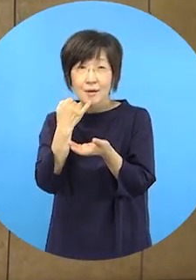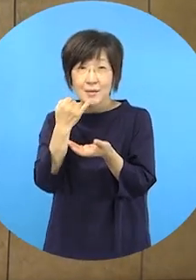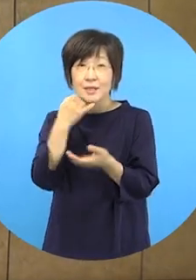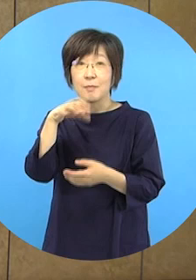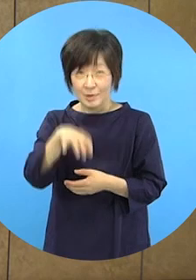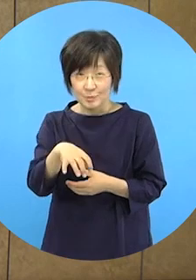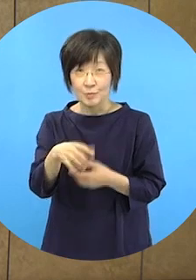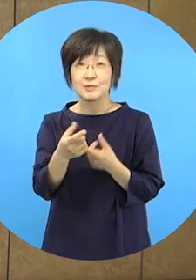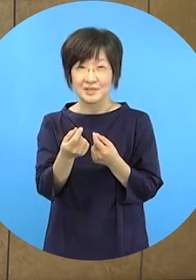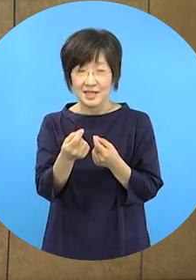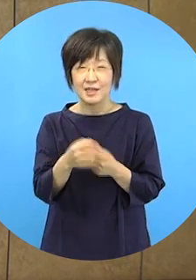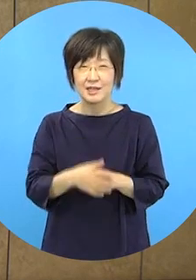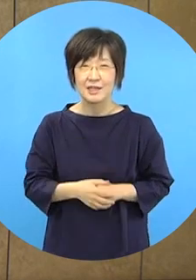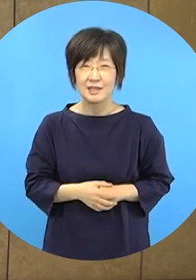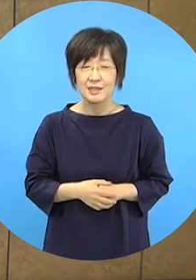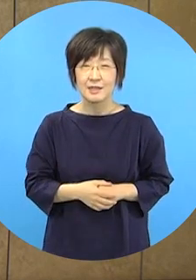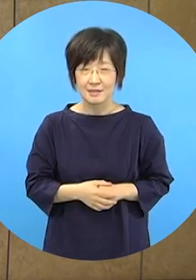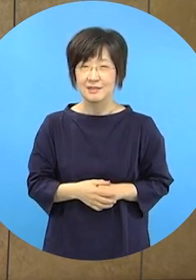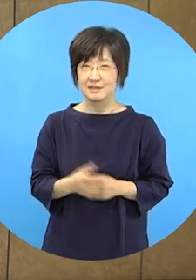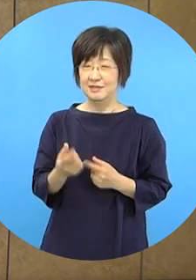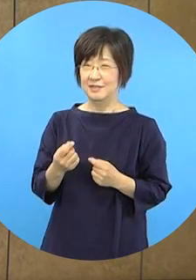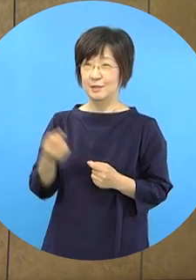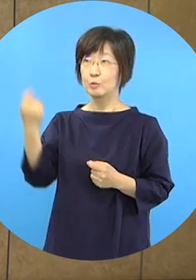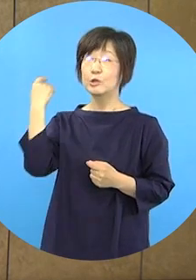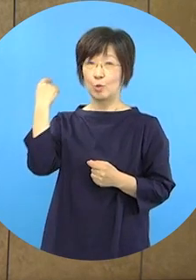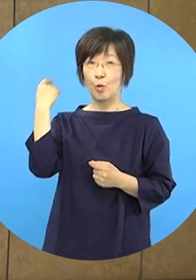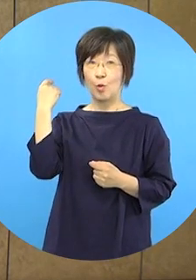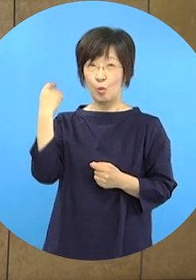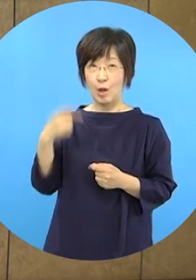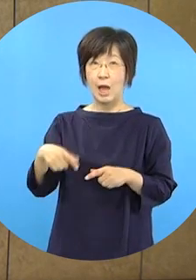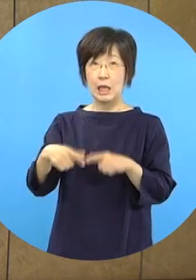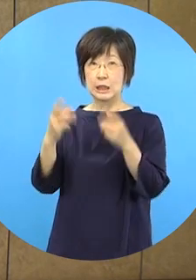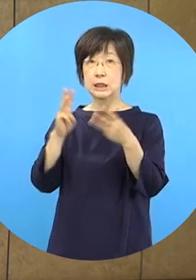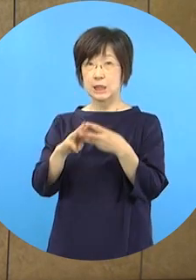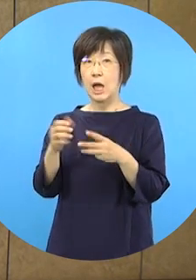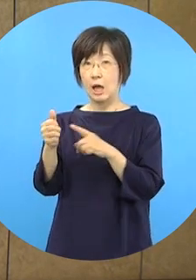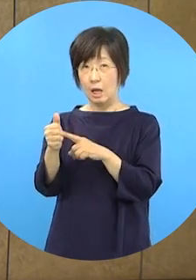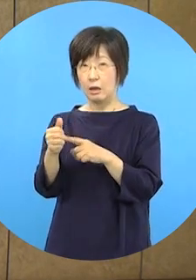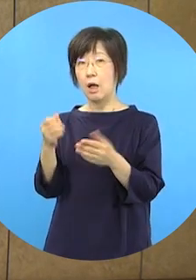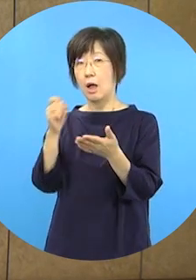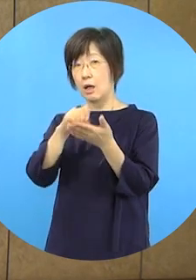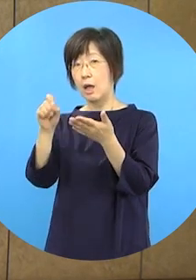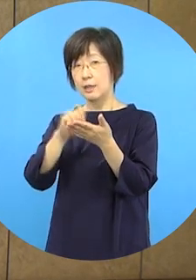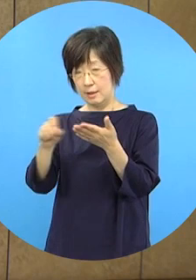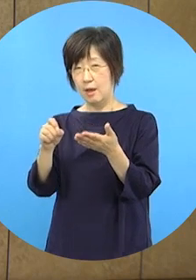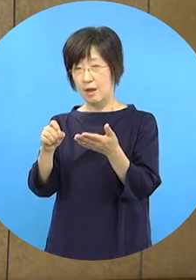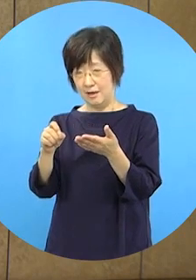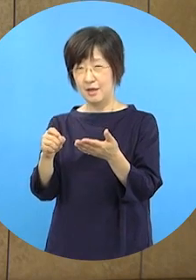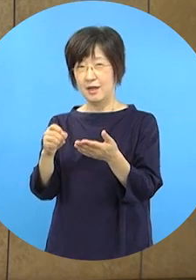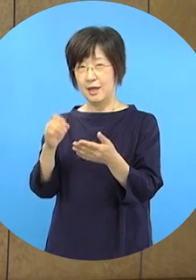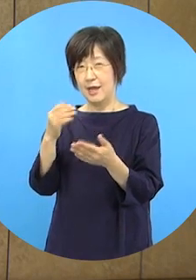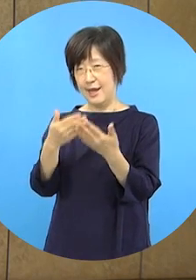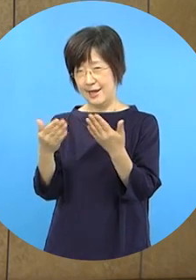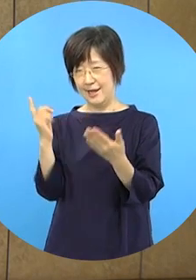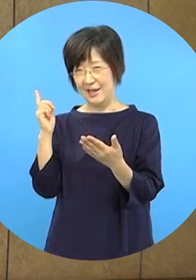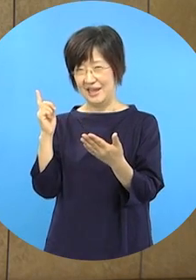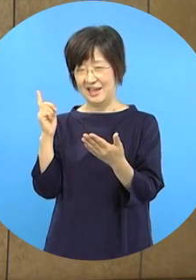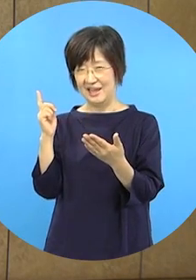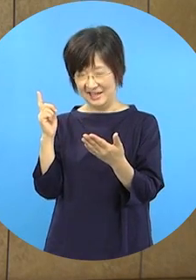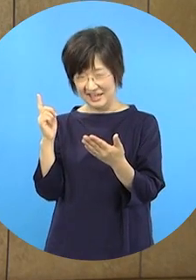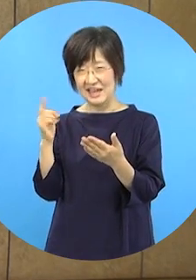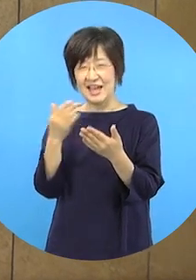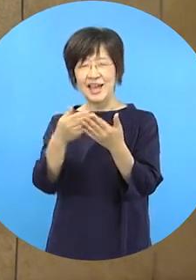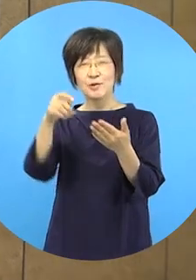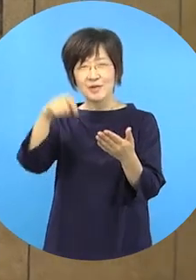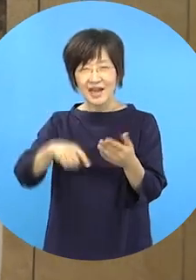はい、後ろにあるのは木田金次郎が描いた、実際に描いて今回も展示してある作品なんですけども、その中に入ったような気